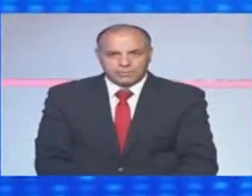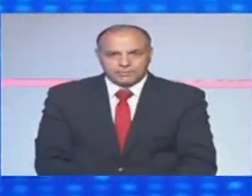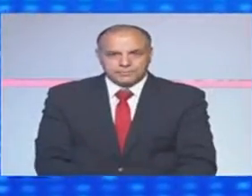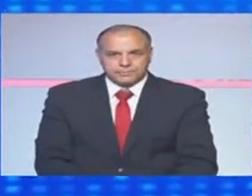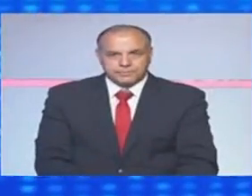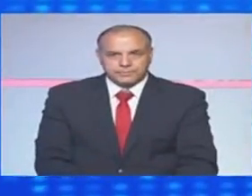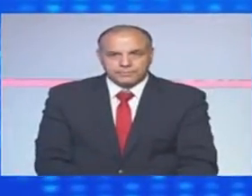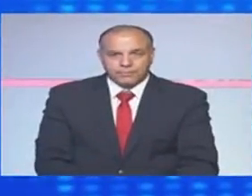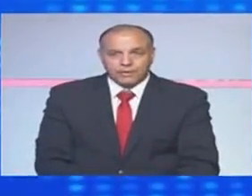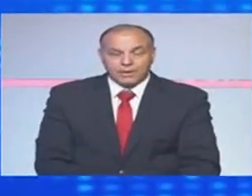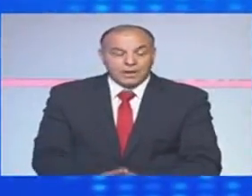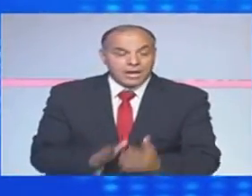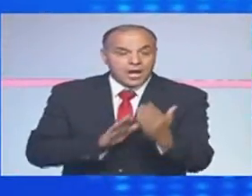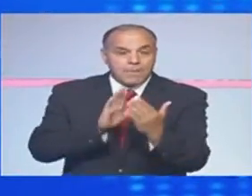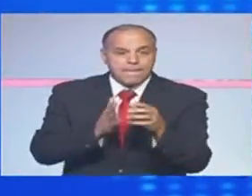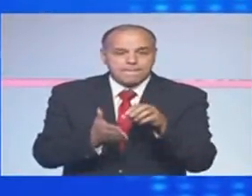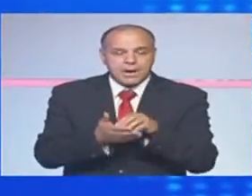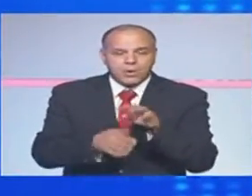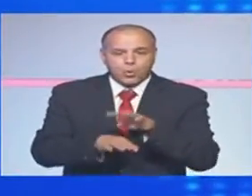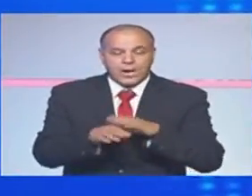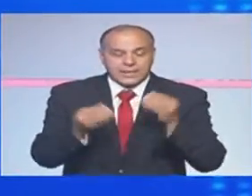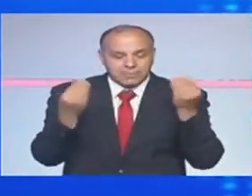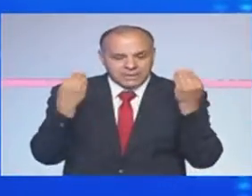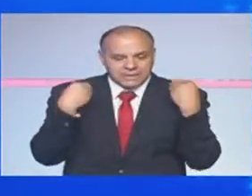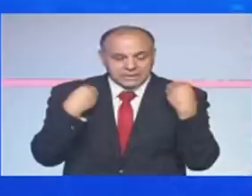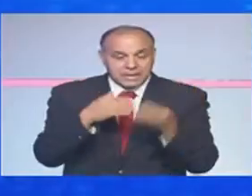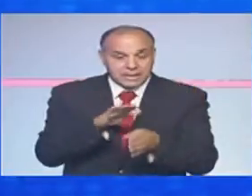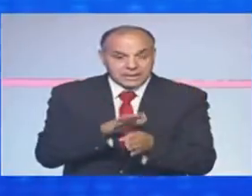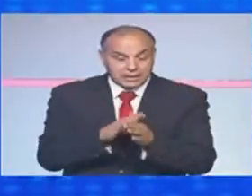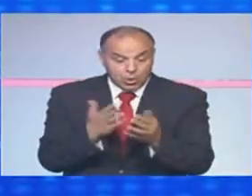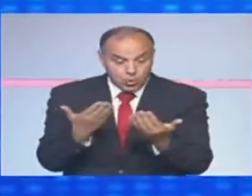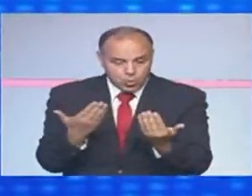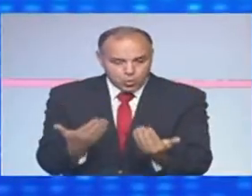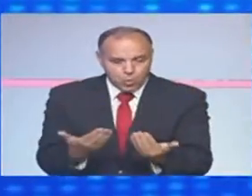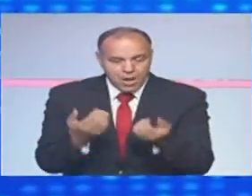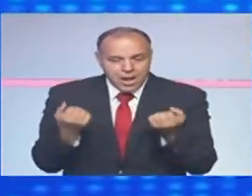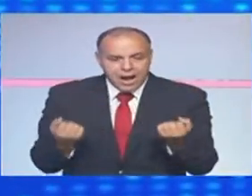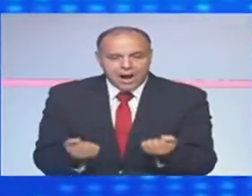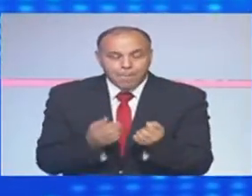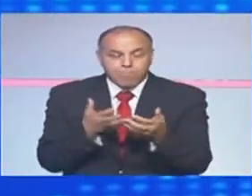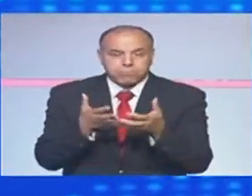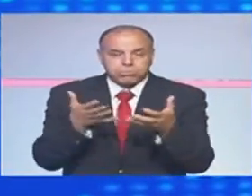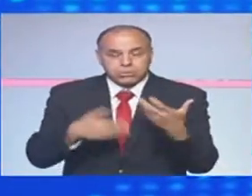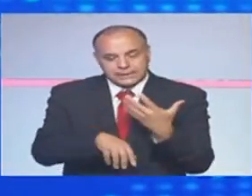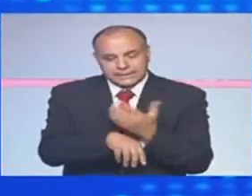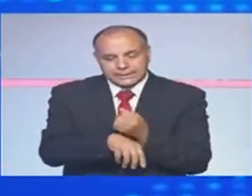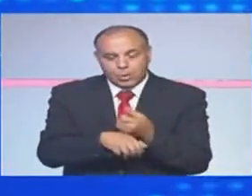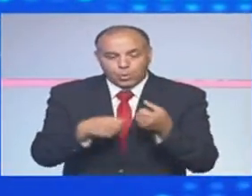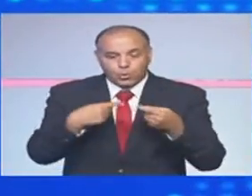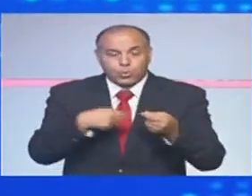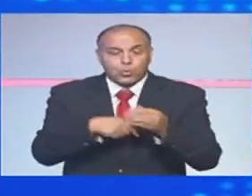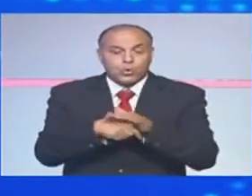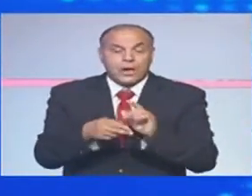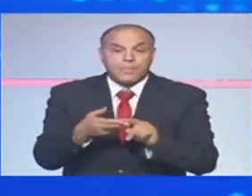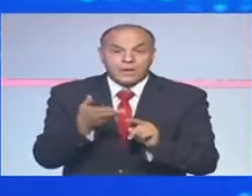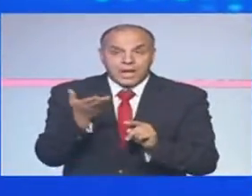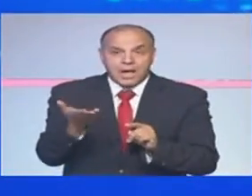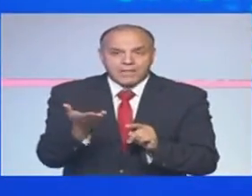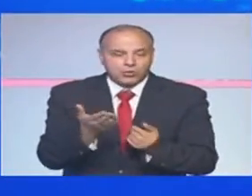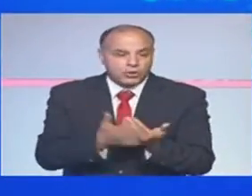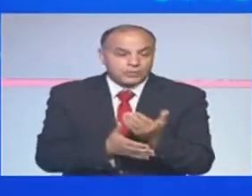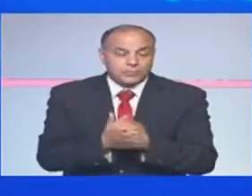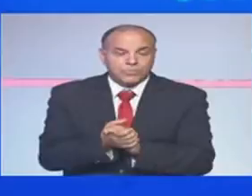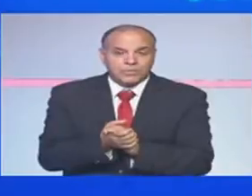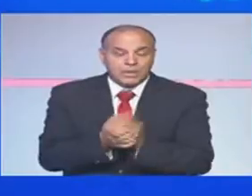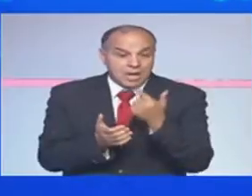من امام مقر ولايه بنزرت انطلقت اليوم الحمله الواسعه للتلقيح ضد فيروس كورونا المستجد